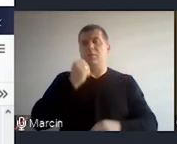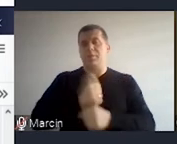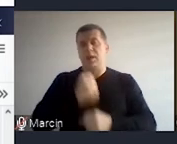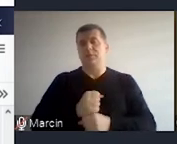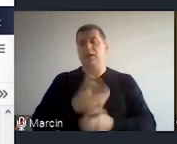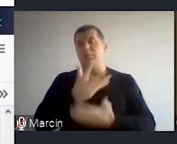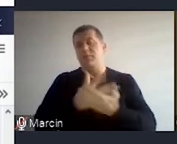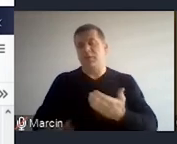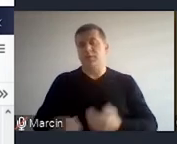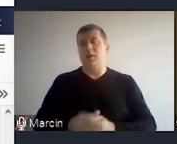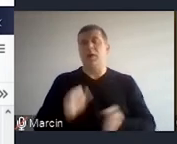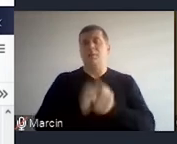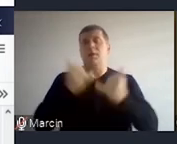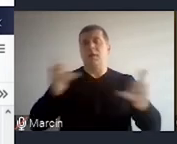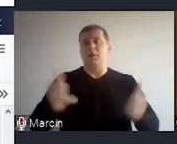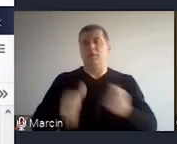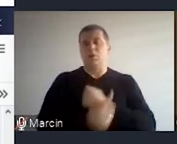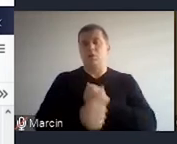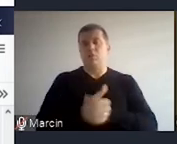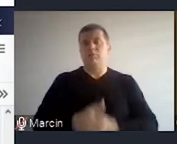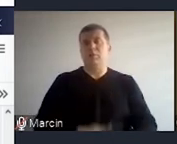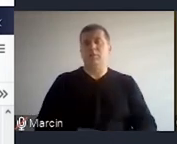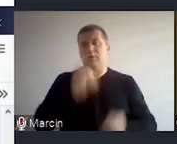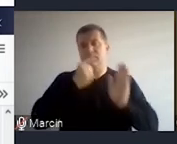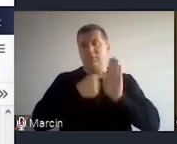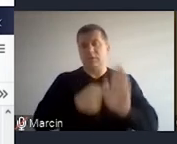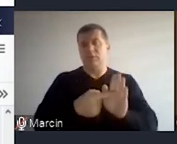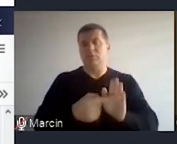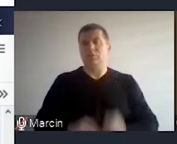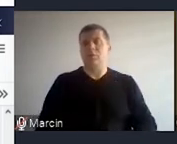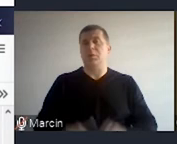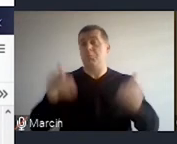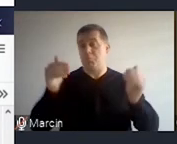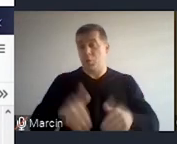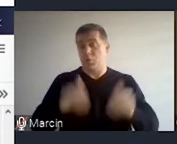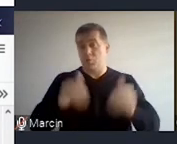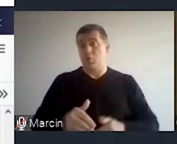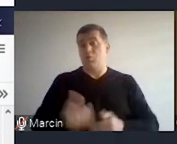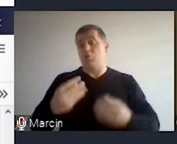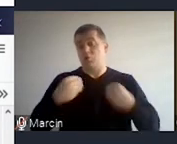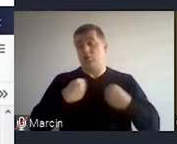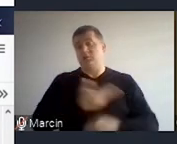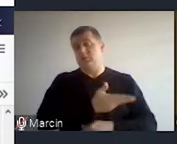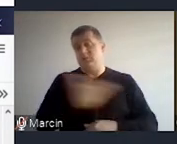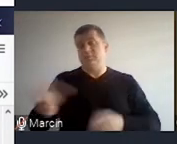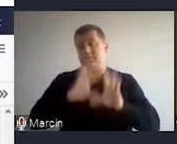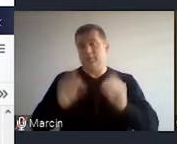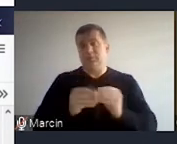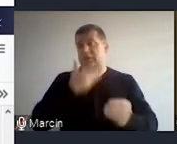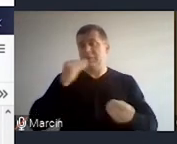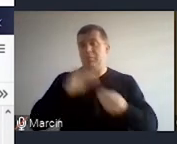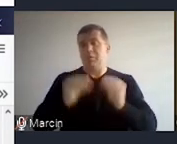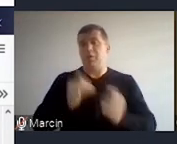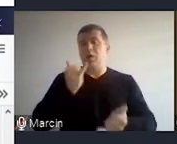wynagradzania, czy innego dokumentu wskazują, że mogą dostać wszyscy. Nie ma problemu,